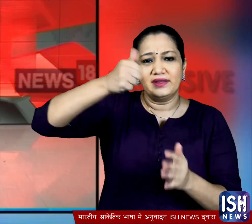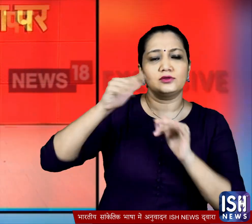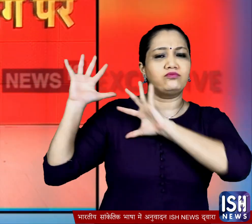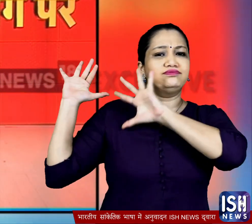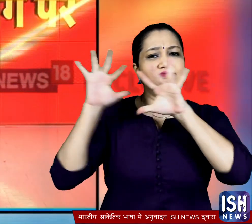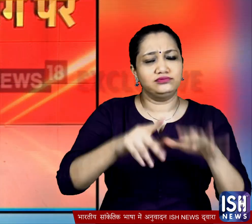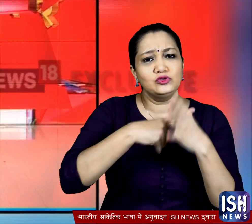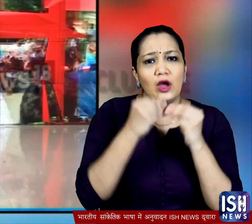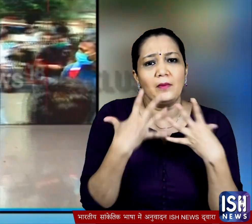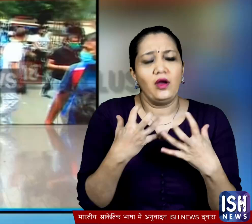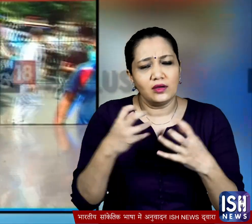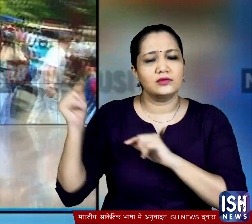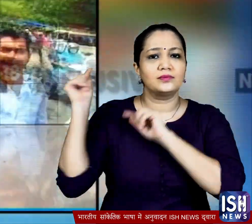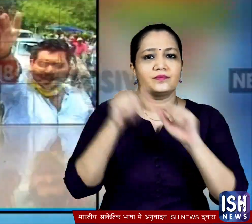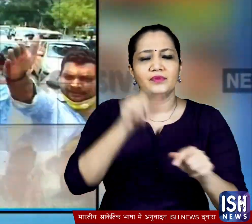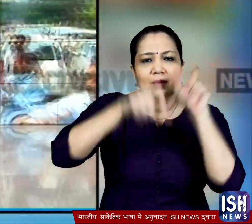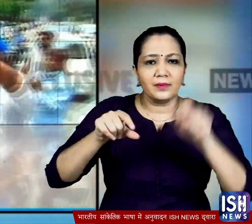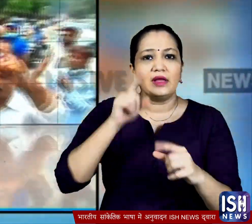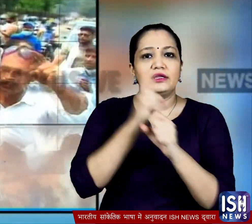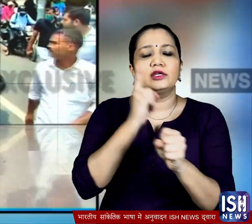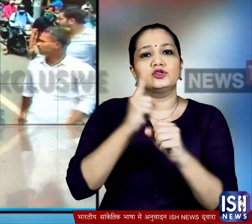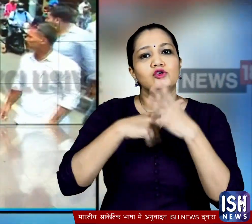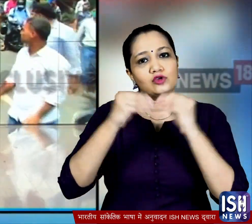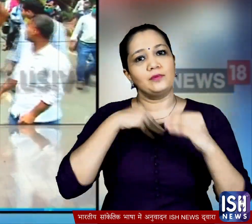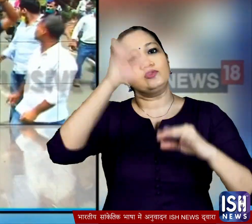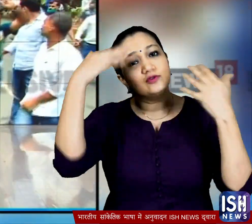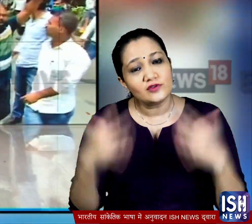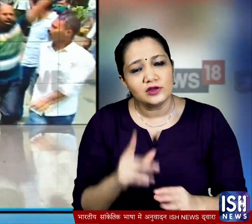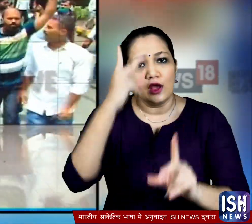पुलिस ने लाठीचार्ज कर दिया। बताया गया कि उन लोगों की टीचर के पद पर